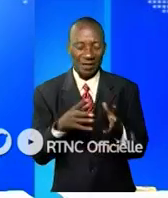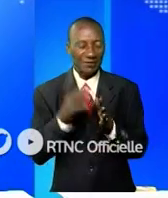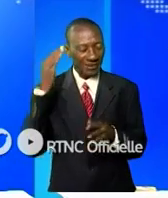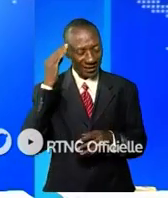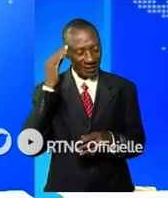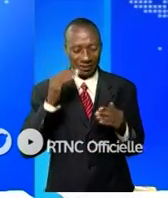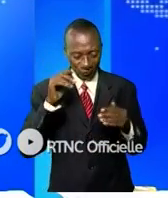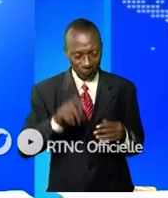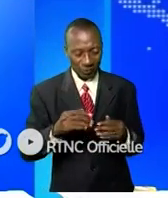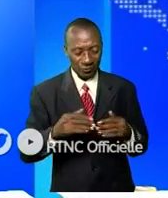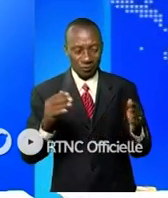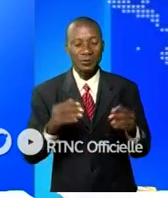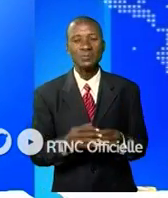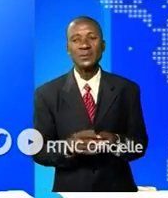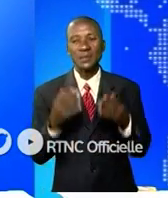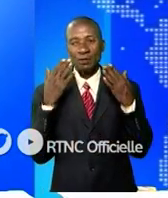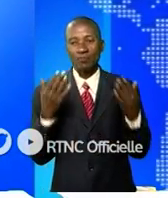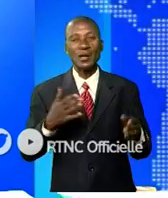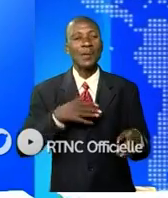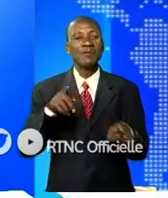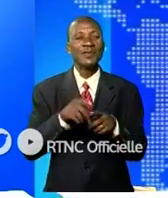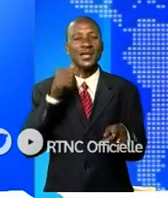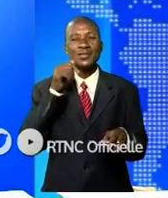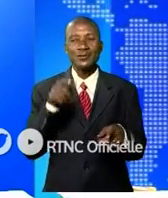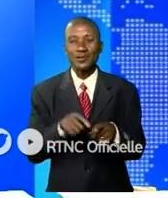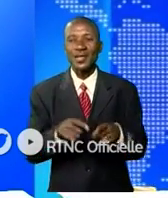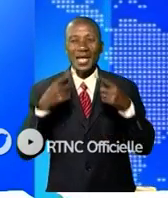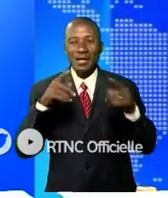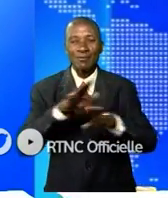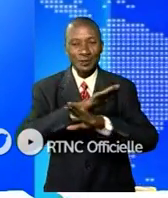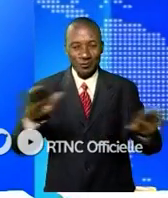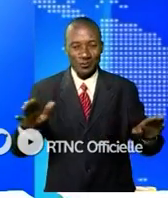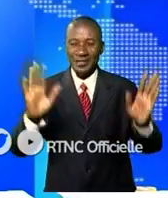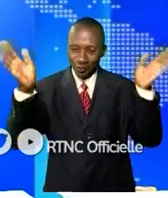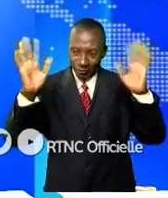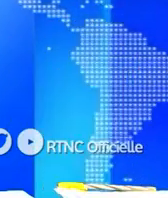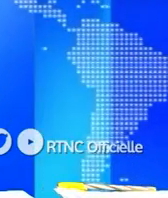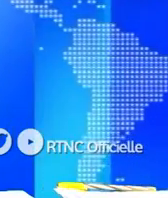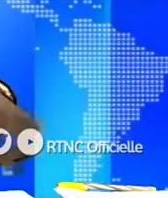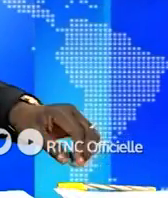Fin de ce journal. À tous et à chacun, je dis infiniment merci de l'avoir suivi.